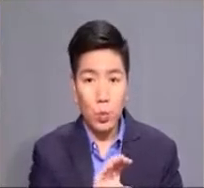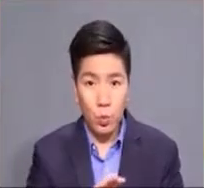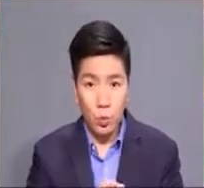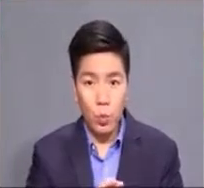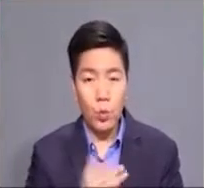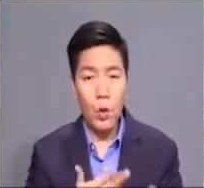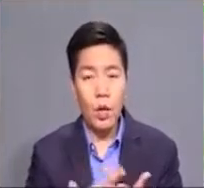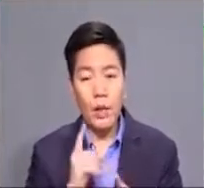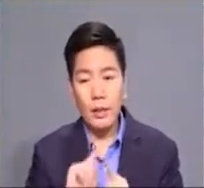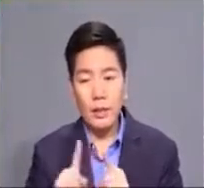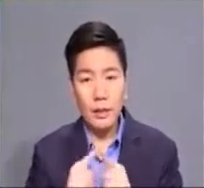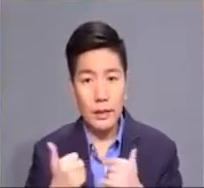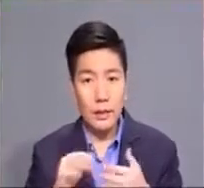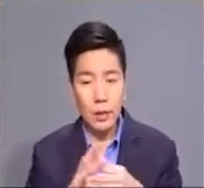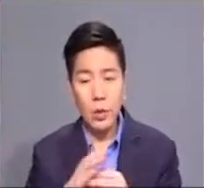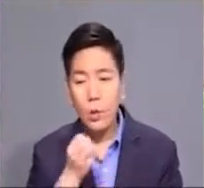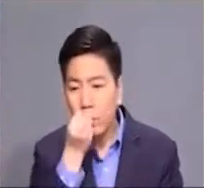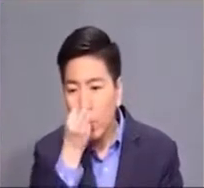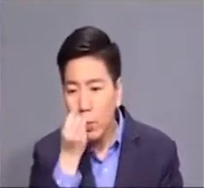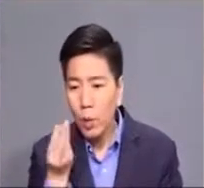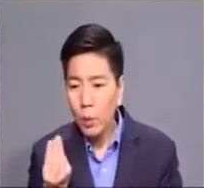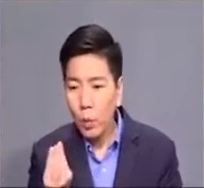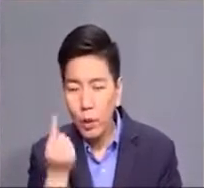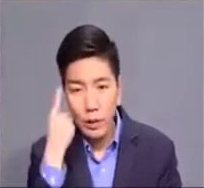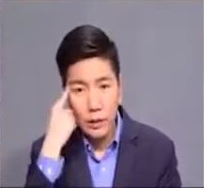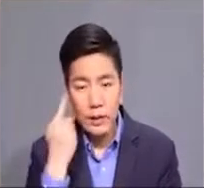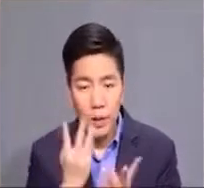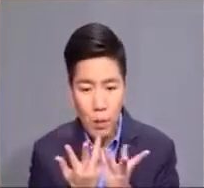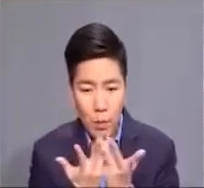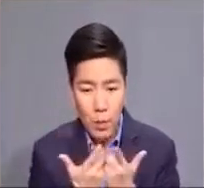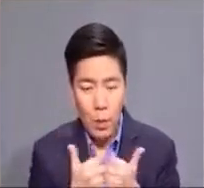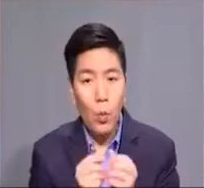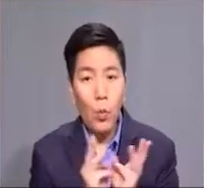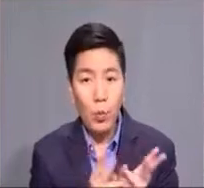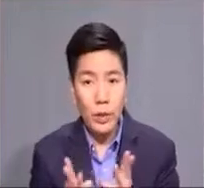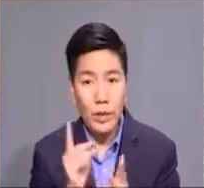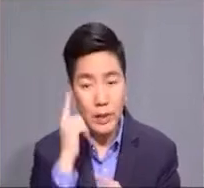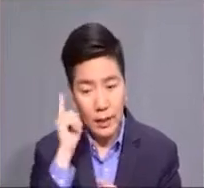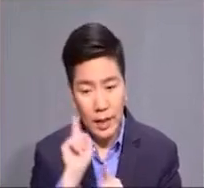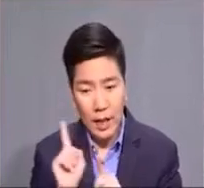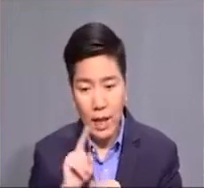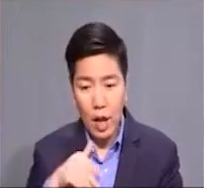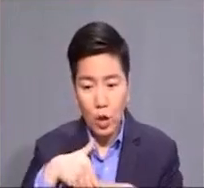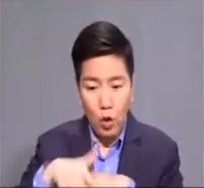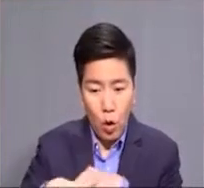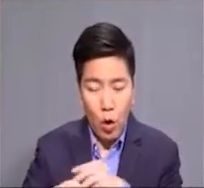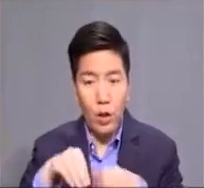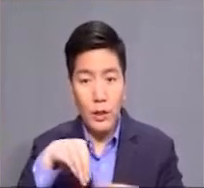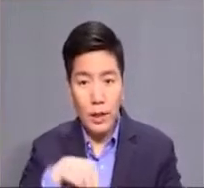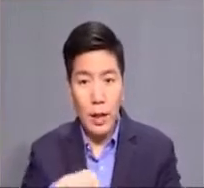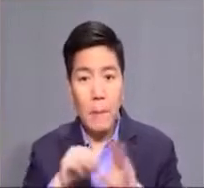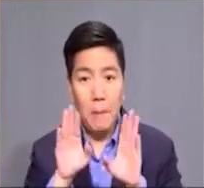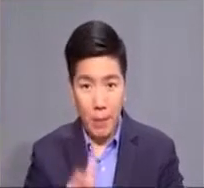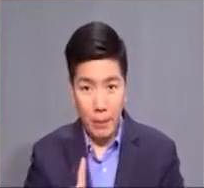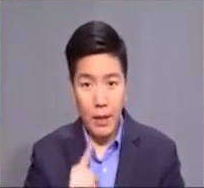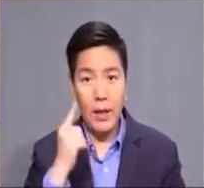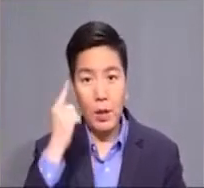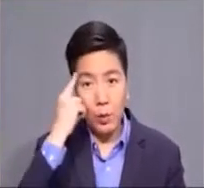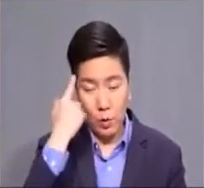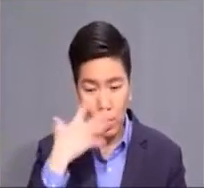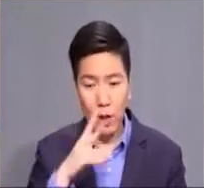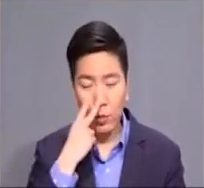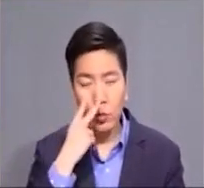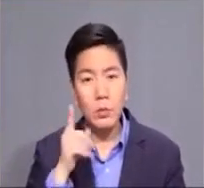กู้เนี่ยเกษตรกรเนี่ยต้องรู้ว่าดอกเบี้ยเท่าไหร่ยังไงเขาคิดดอกเบี้ยยังไงที่นอกระบบในระบบดอกเบี้ยมันต่างกันนะหลังจากนี้เนี่ยเขา